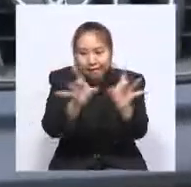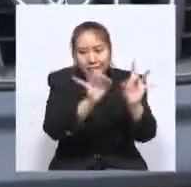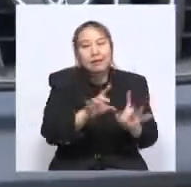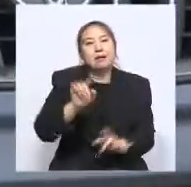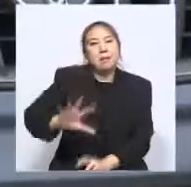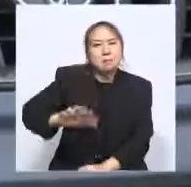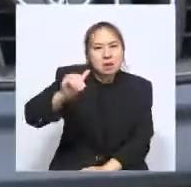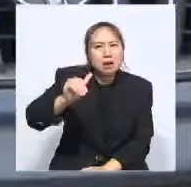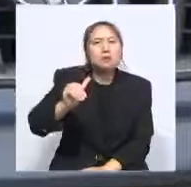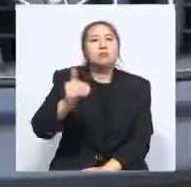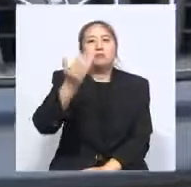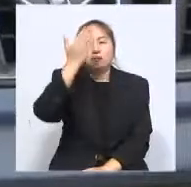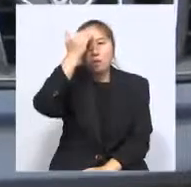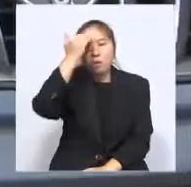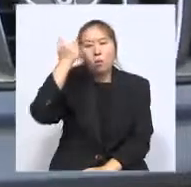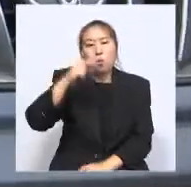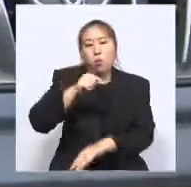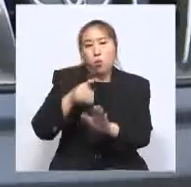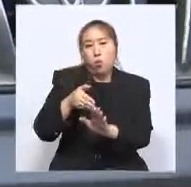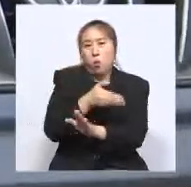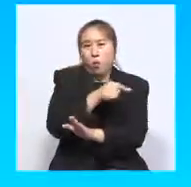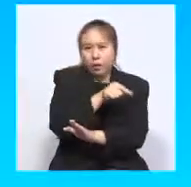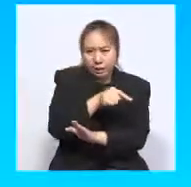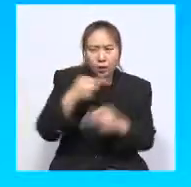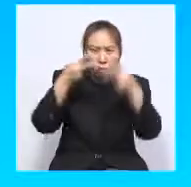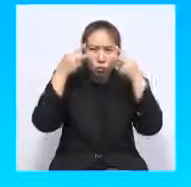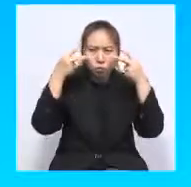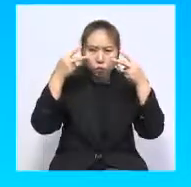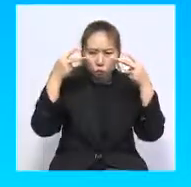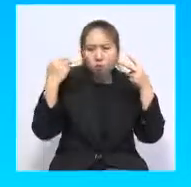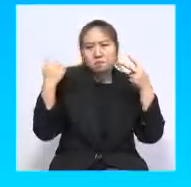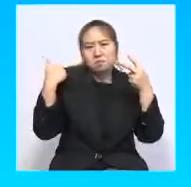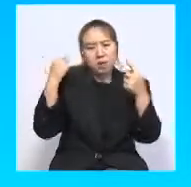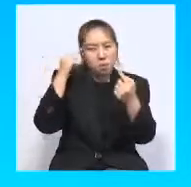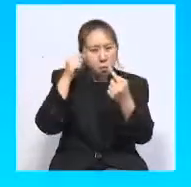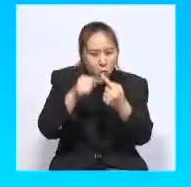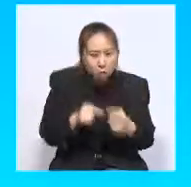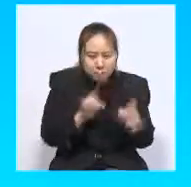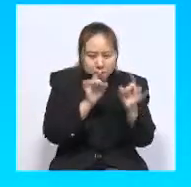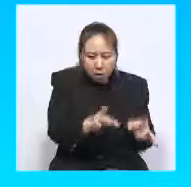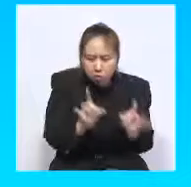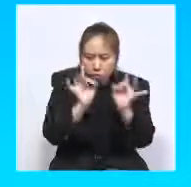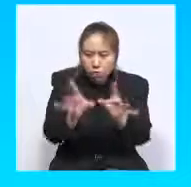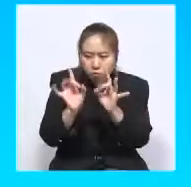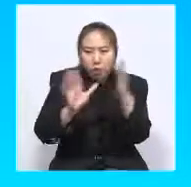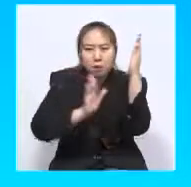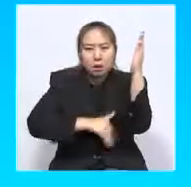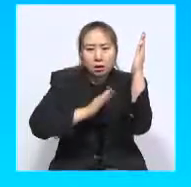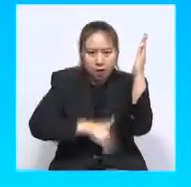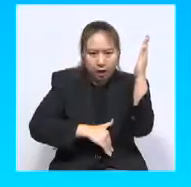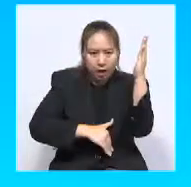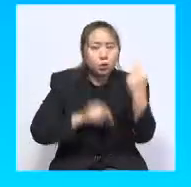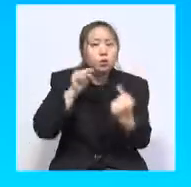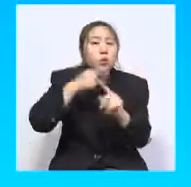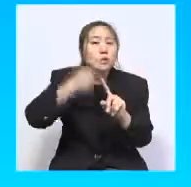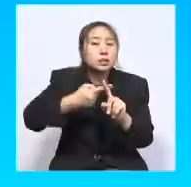ในพื้นที่เขตเมืองหลังจากห่วงเวลาที่ผ่านมานะคะกลุ่มคนร้ายยังคงมุ่งก่อเหตุในพื้นที่จังหวัดชายแดนภาคใต้ใน